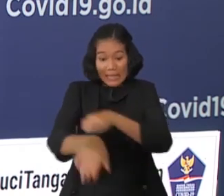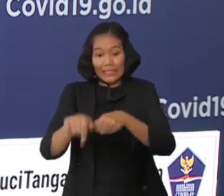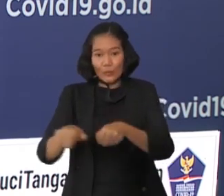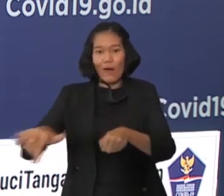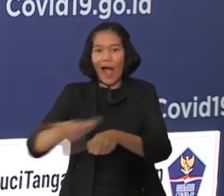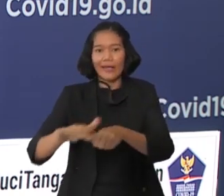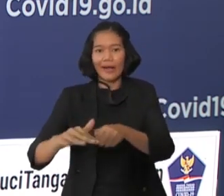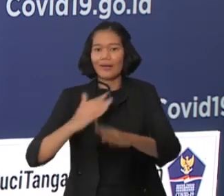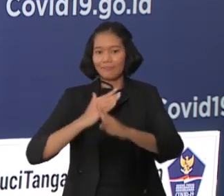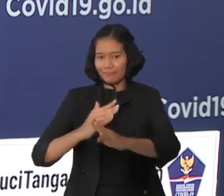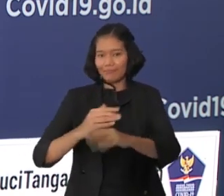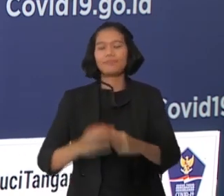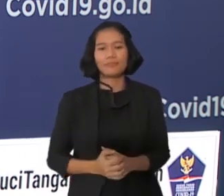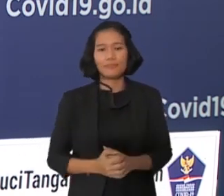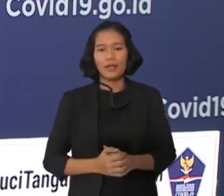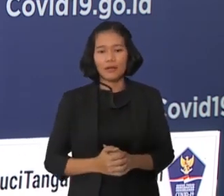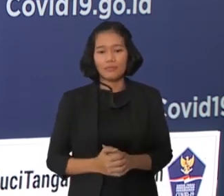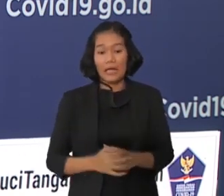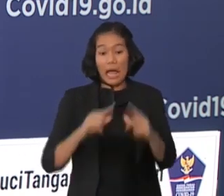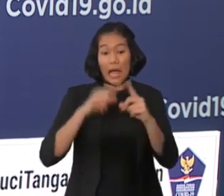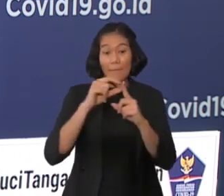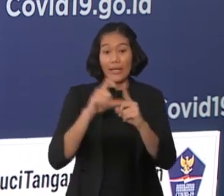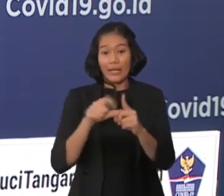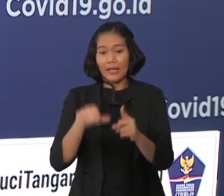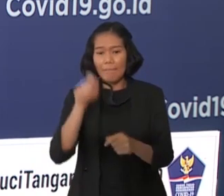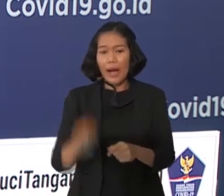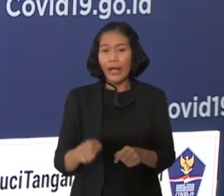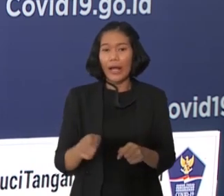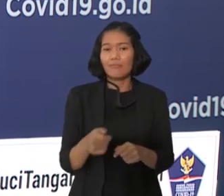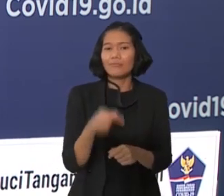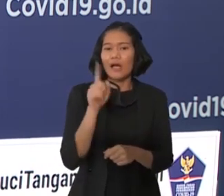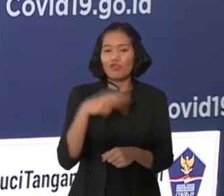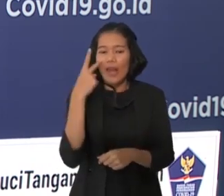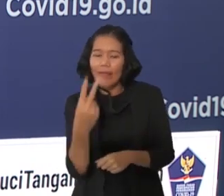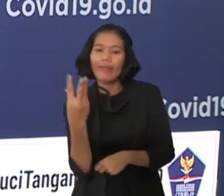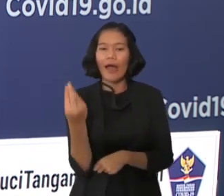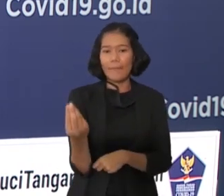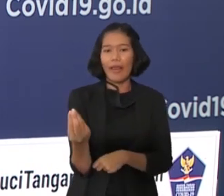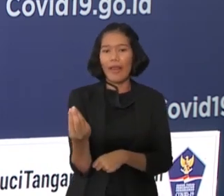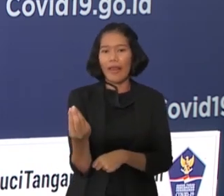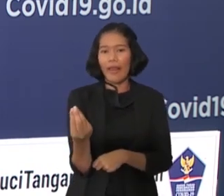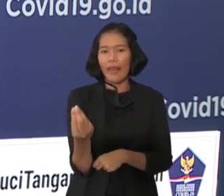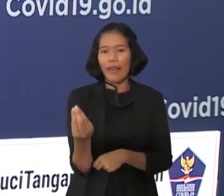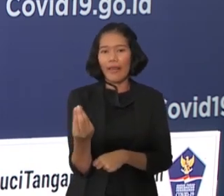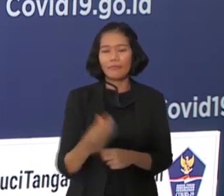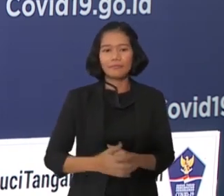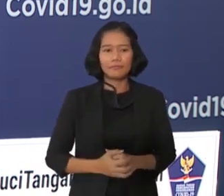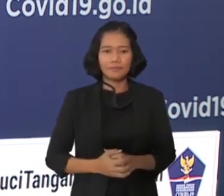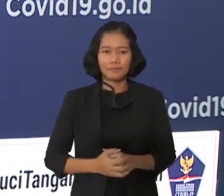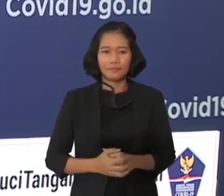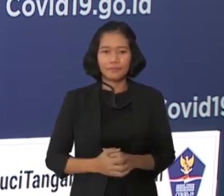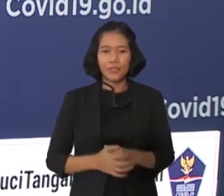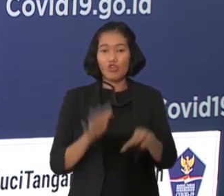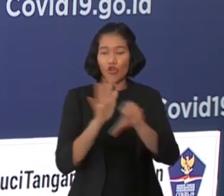Dalam penggunaannya tentunya berjenjang Kapan cover olini E Kapan APD ini digunakan